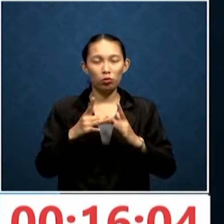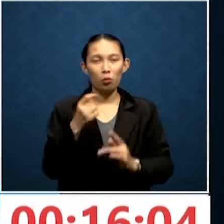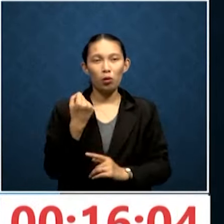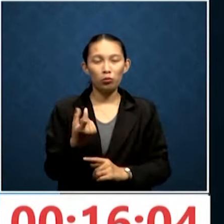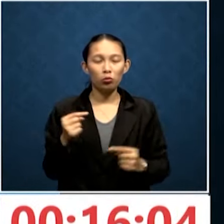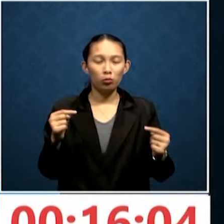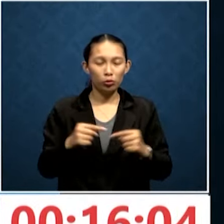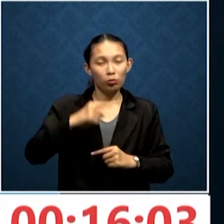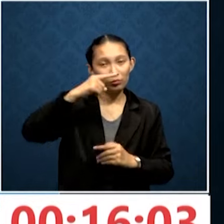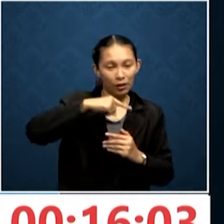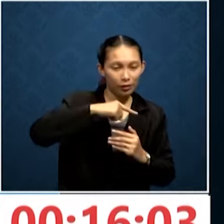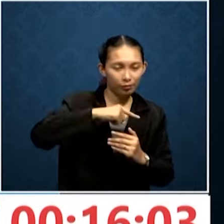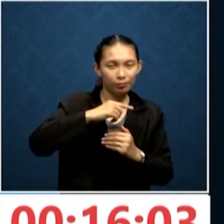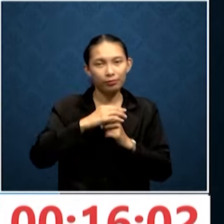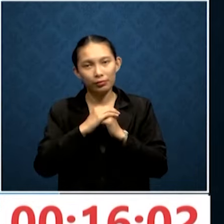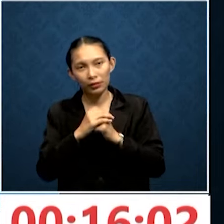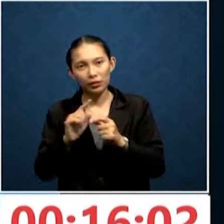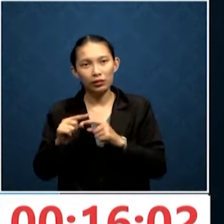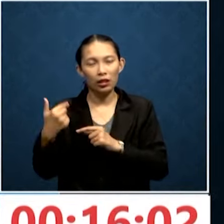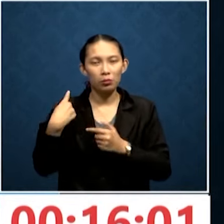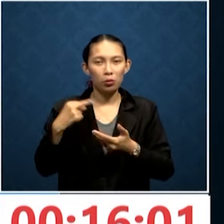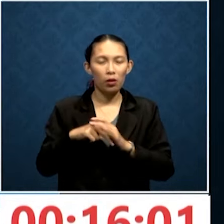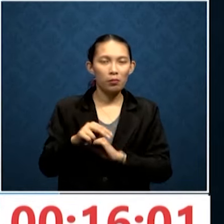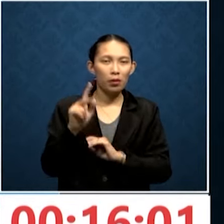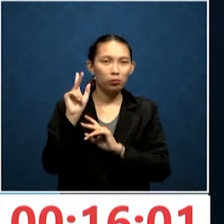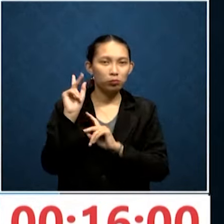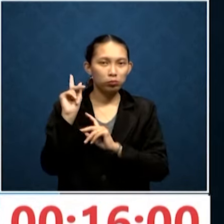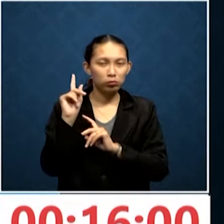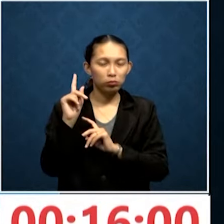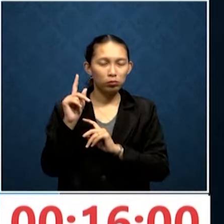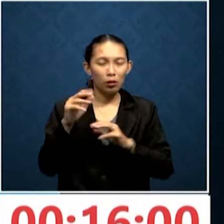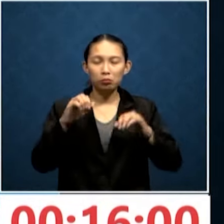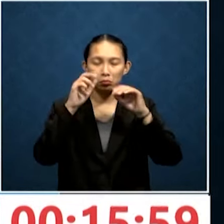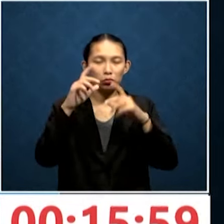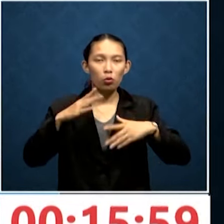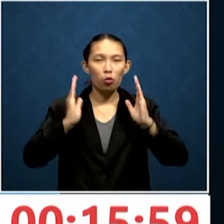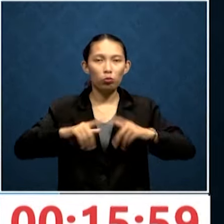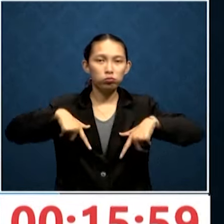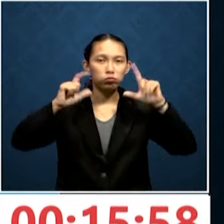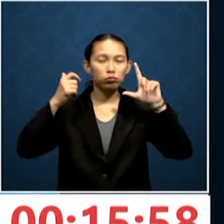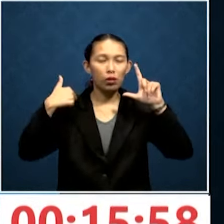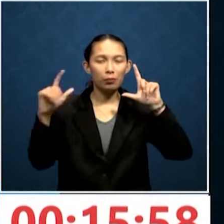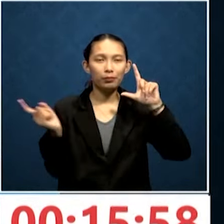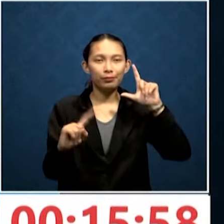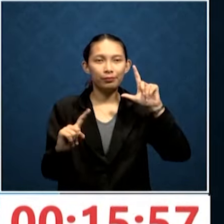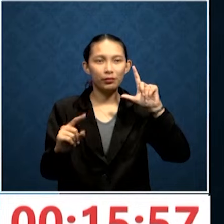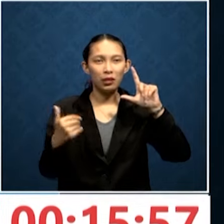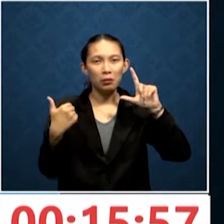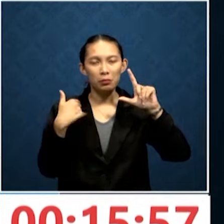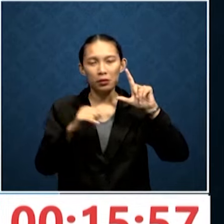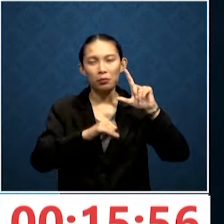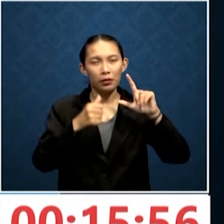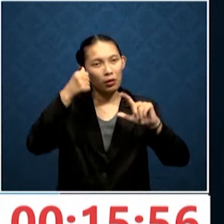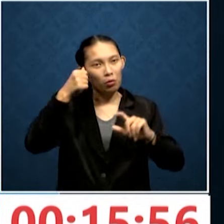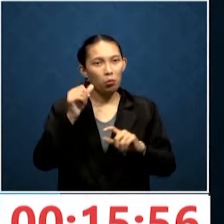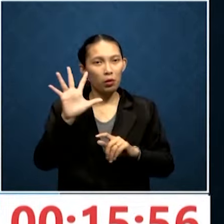ยจีนนะคะที่ดึงอินฟลูเอนเซอร์ช่วยขายสินค้าไทยที่คาดว่า5วันจะ